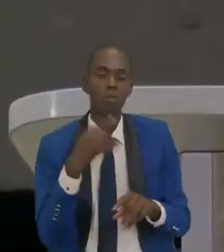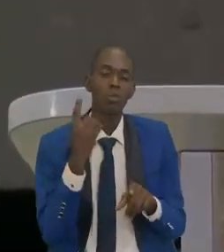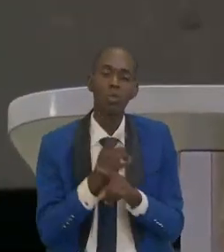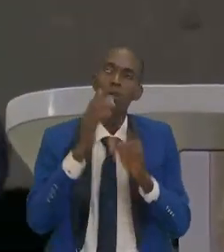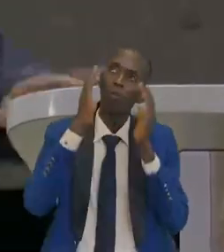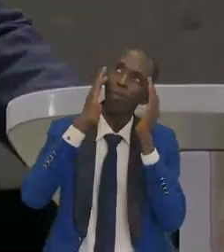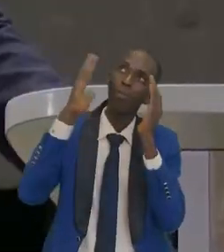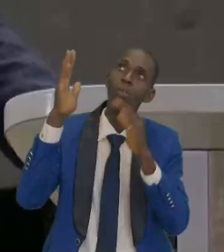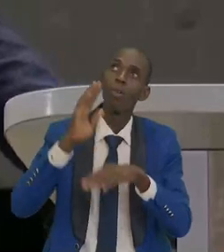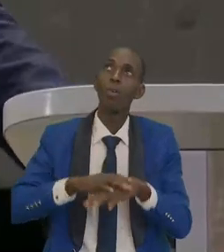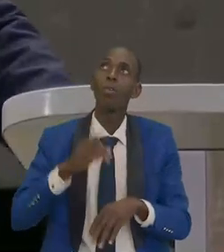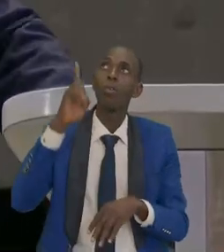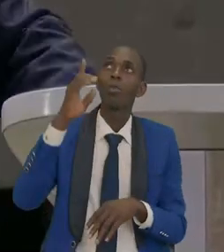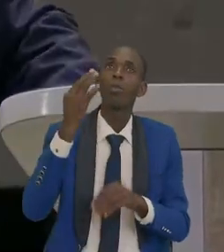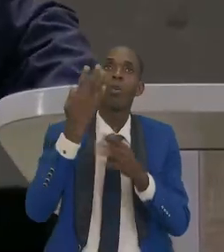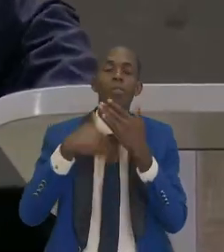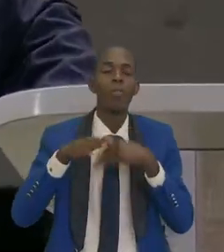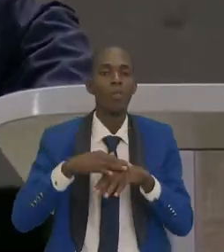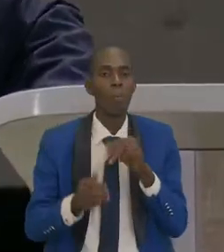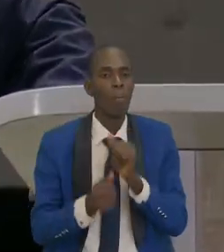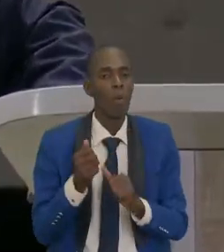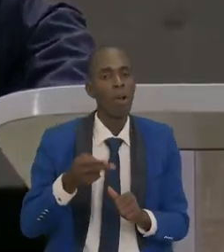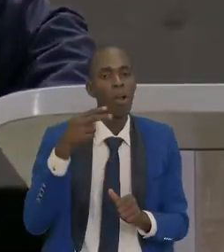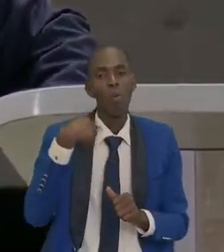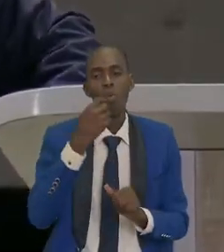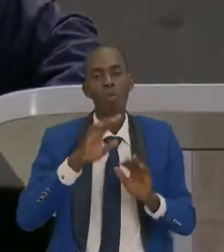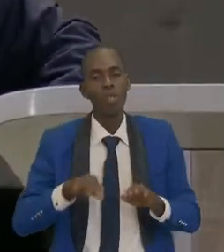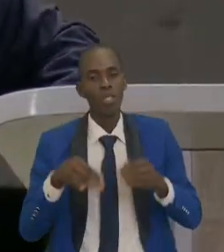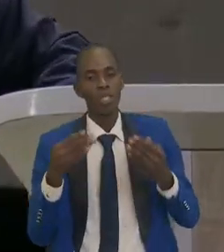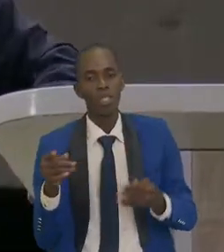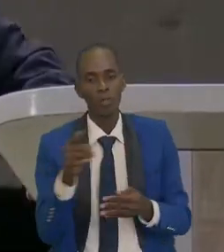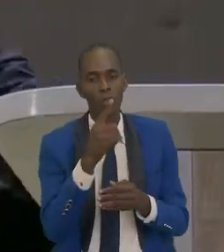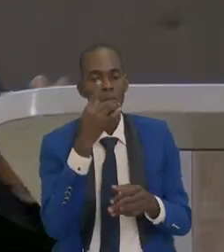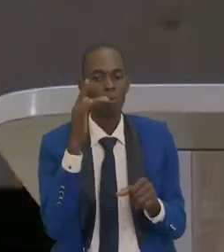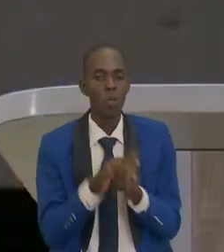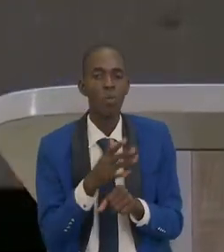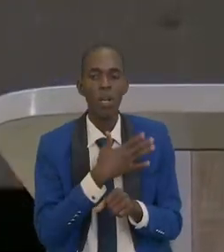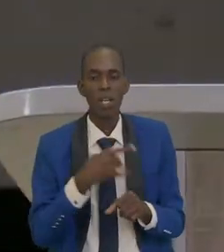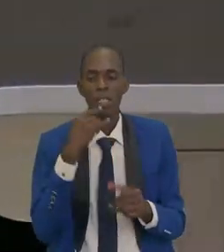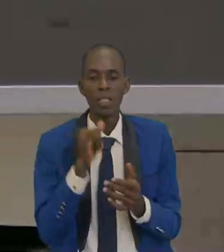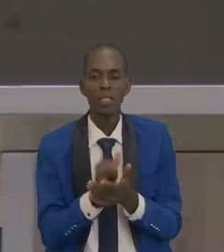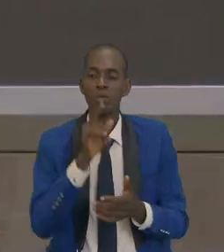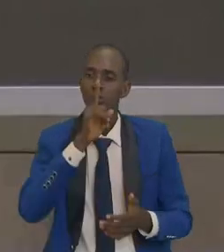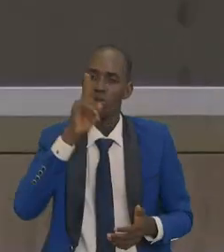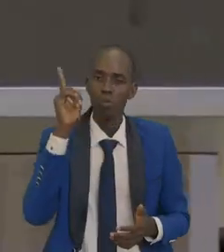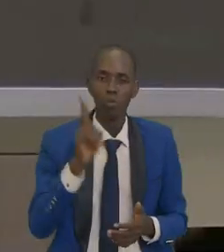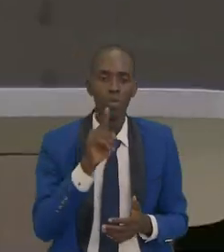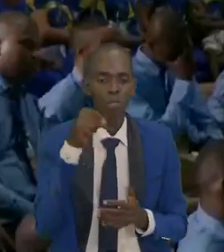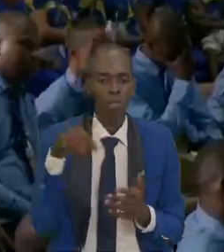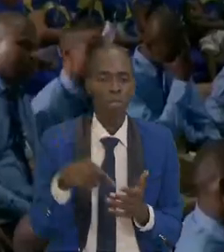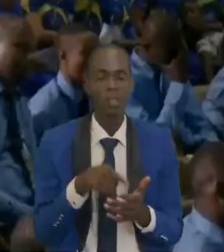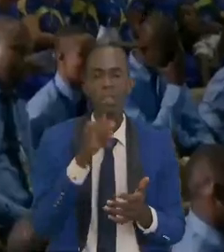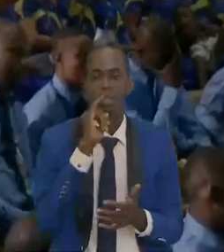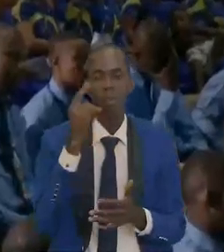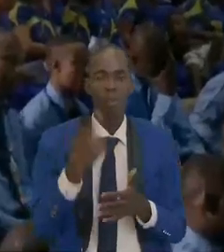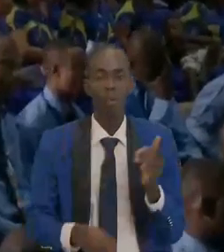les regards sur le Dieu du ciel, le Dieu très haut qui a fait la promesse. Il dit sûrement, certainement, voilà ce que je ferai.